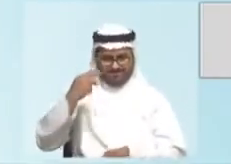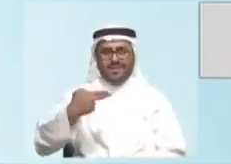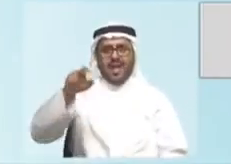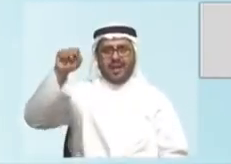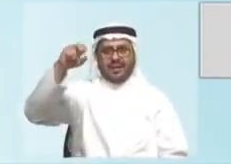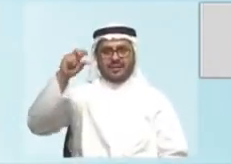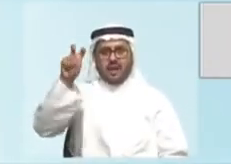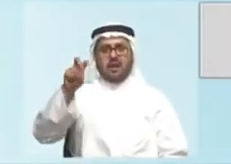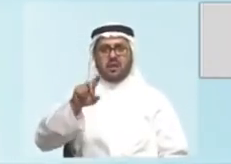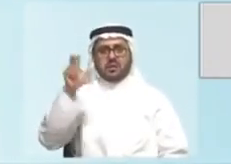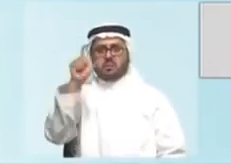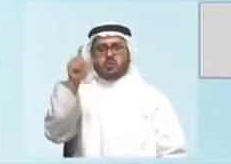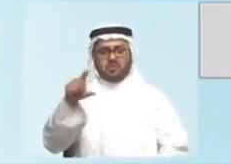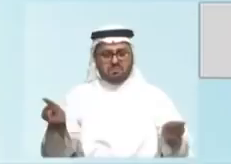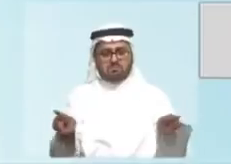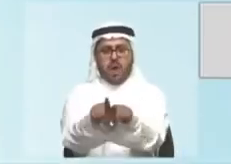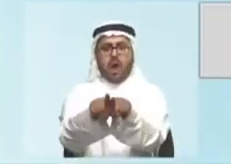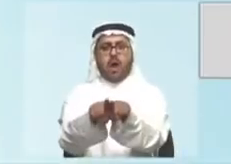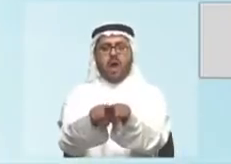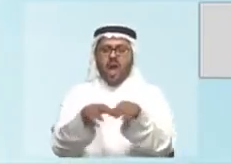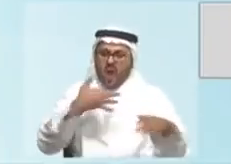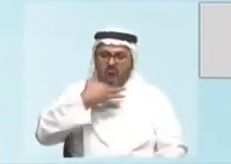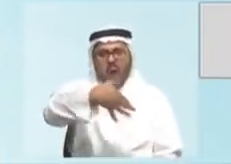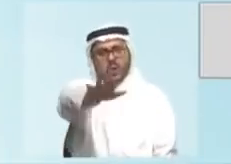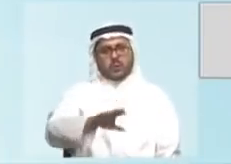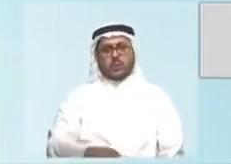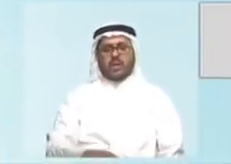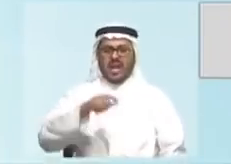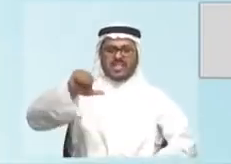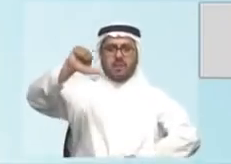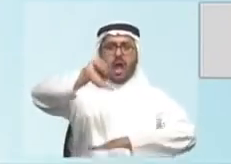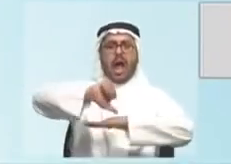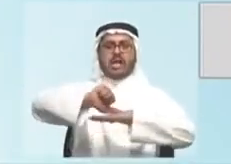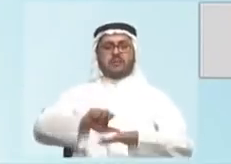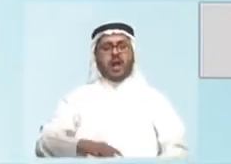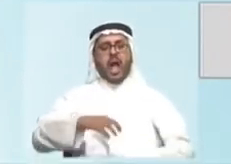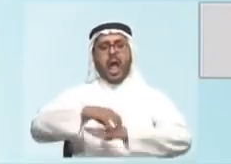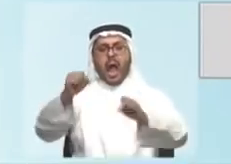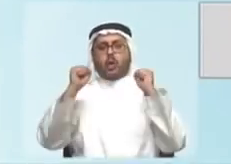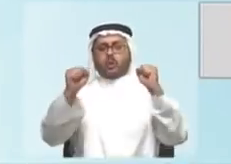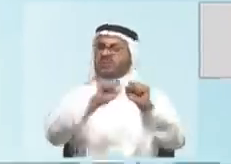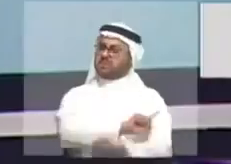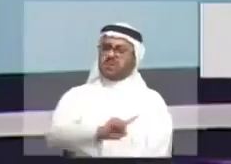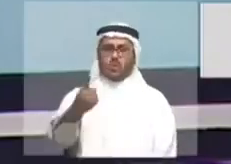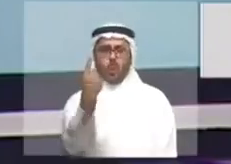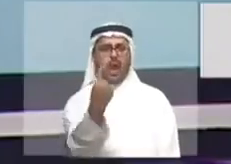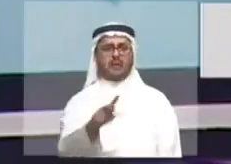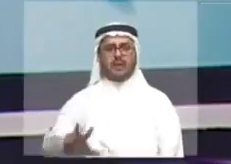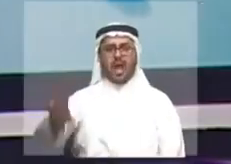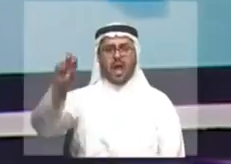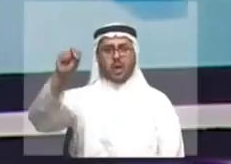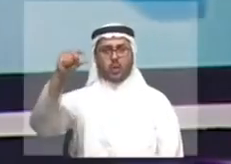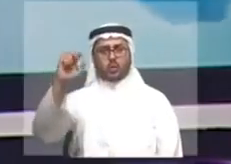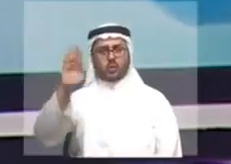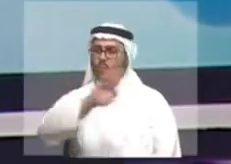فلسطينية مستقلة ذات سيادة عاصمتها القدس. نعم. هذا هو موقف المملكة من القدس. نعم شكرا لكم.